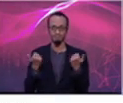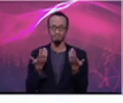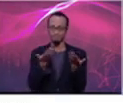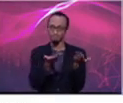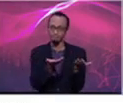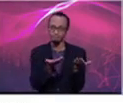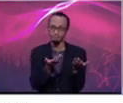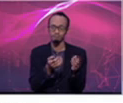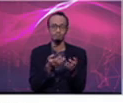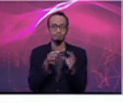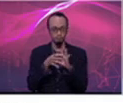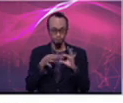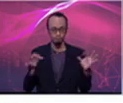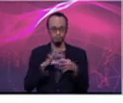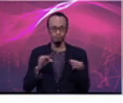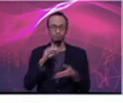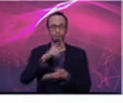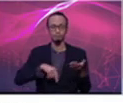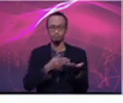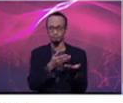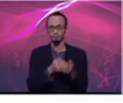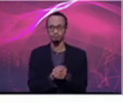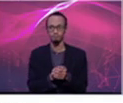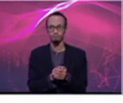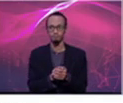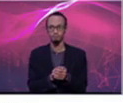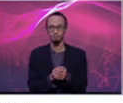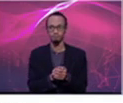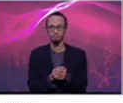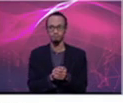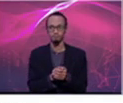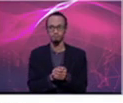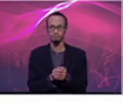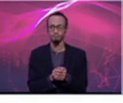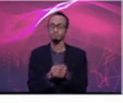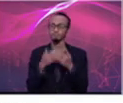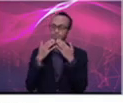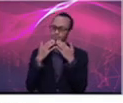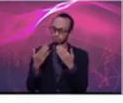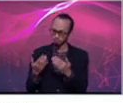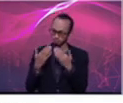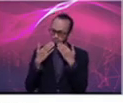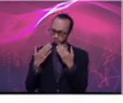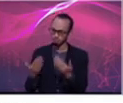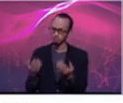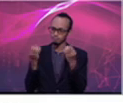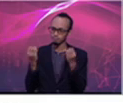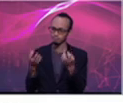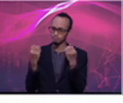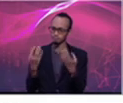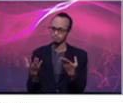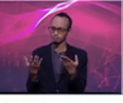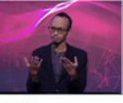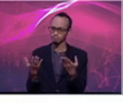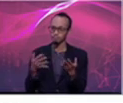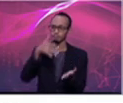apa ID yang paling bermakna sebab dapat sambung anak Terima kasih banyak-banyak P kepada